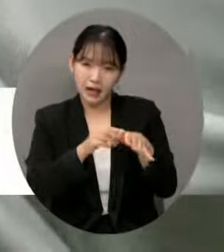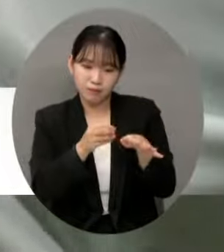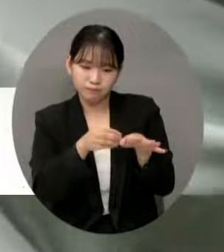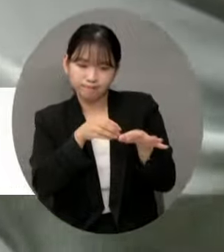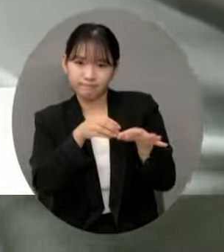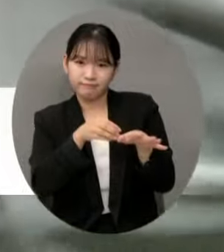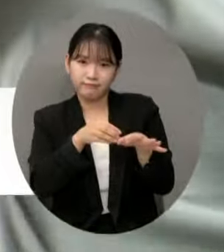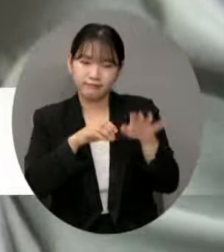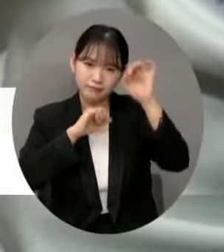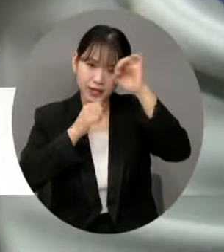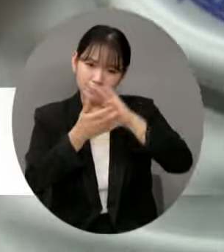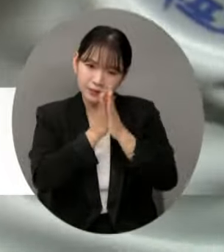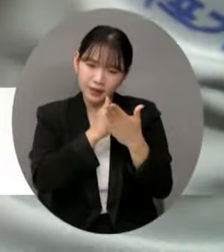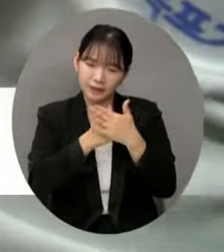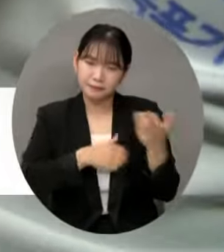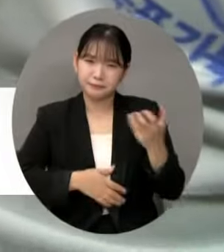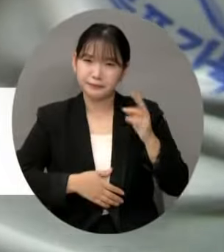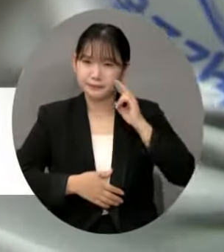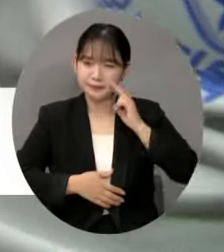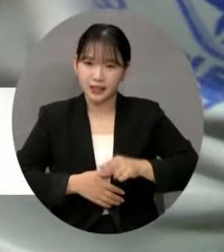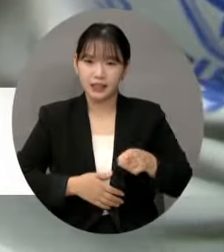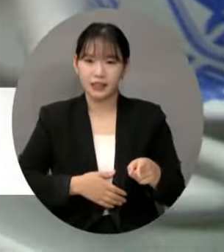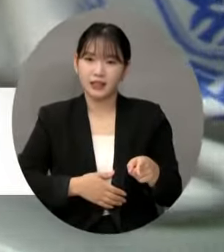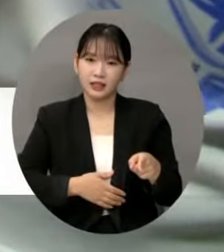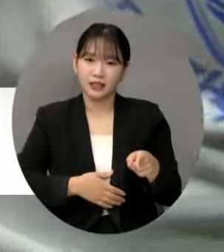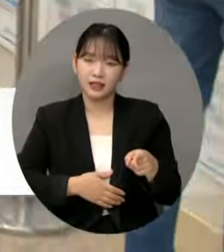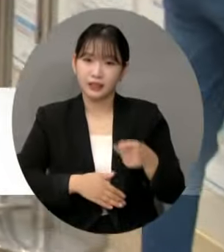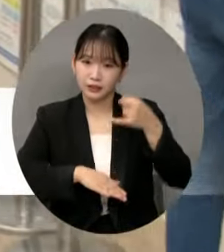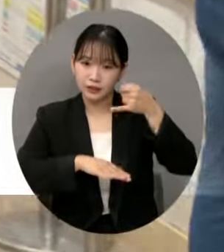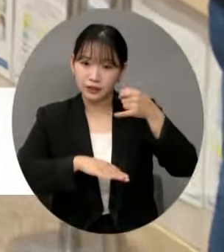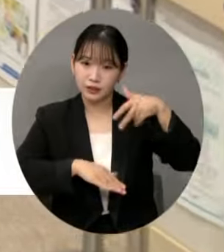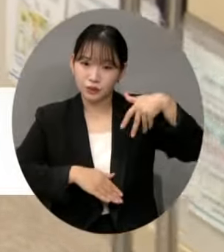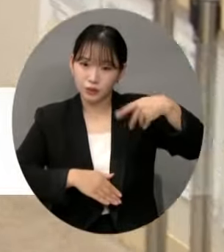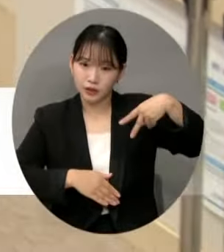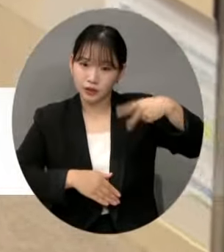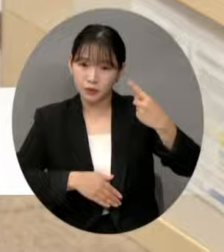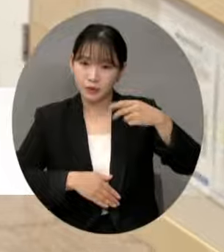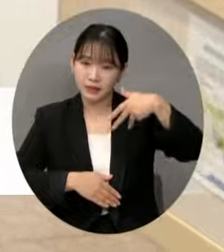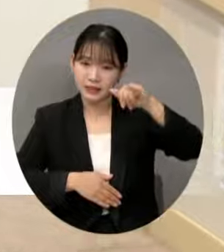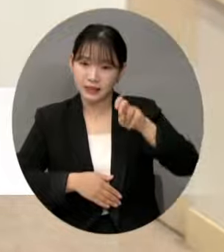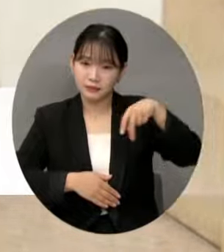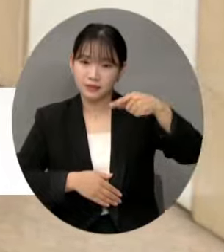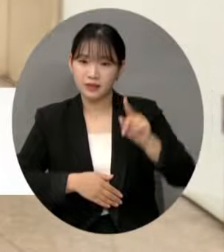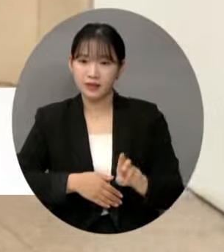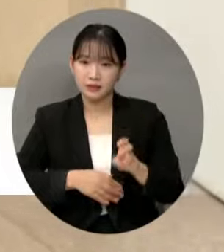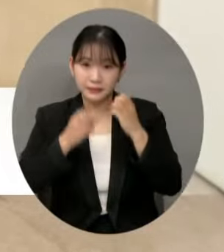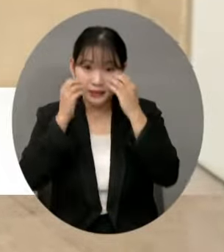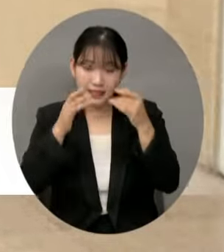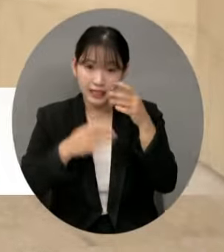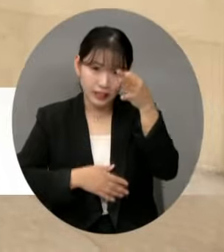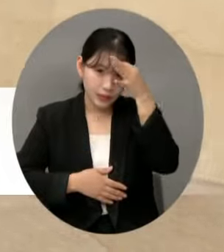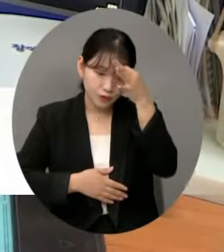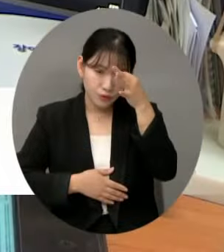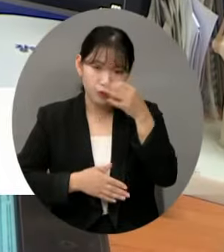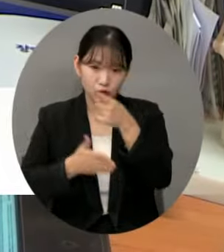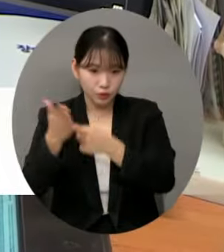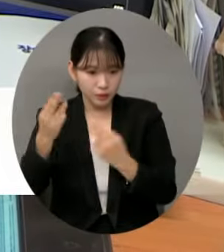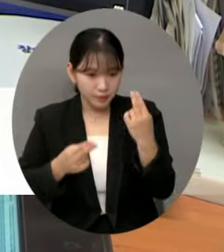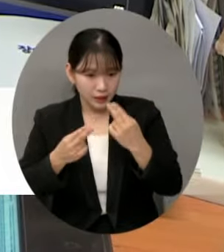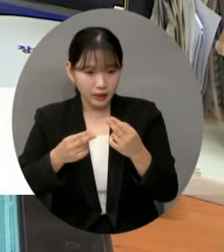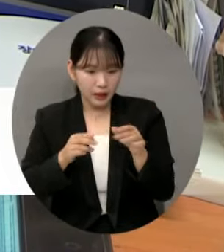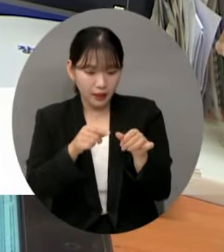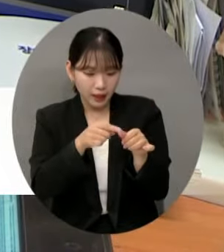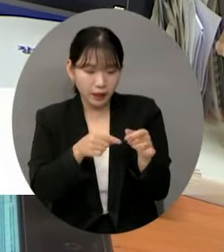발의 변형으로 인한 심한 통증을 동반하는데 최소 침습 교정 절골술은 기존 수술에 비해 절개 부위가